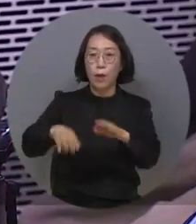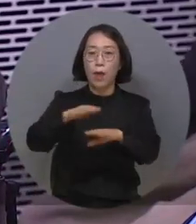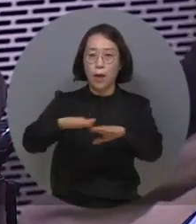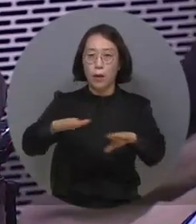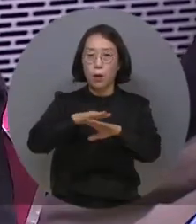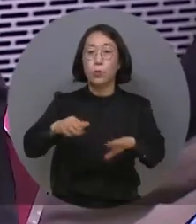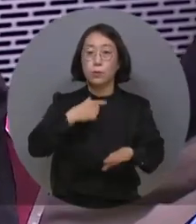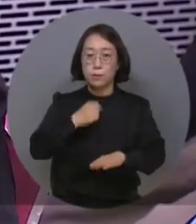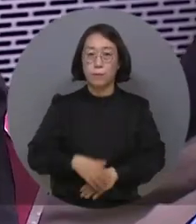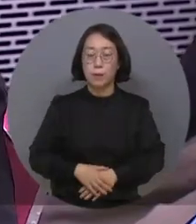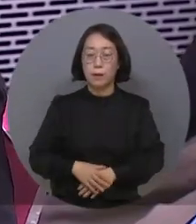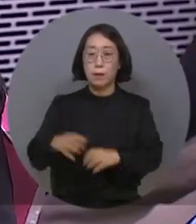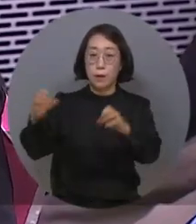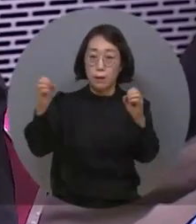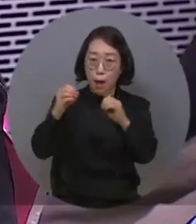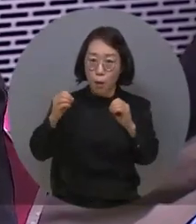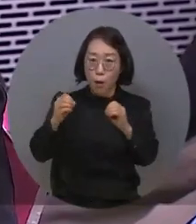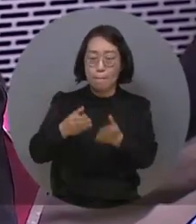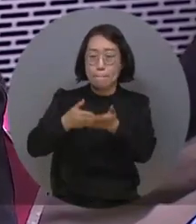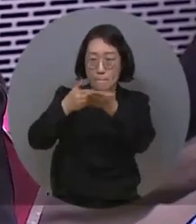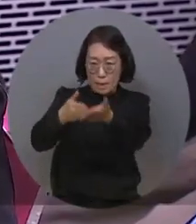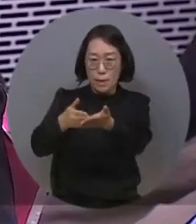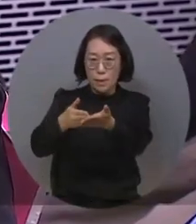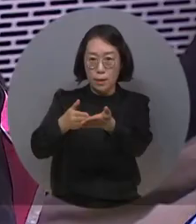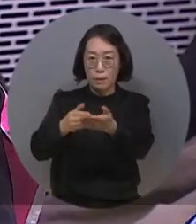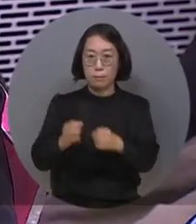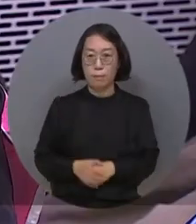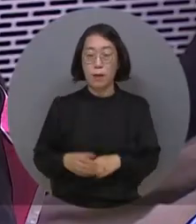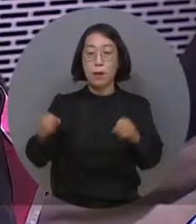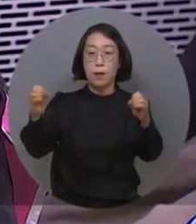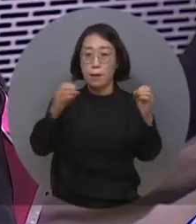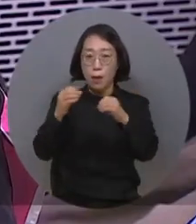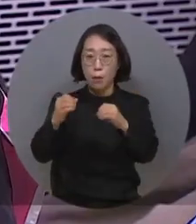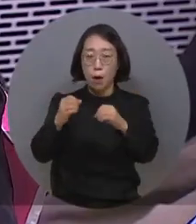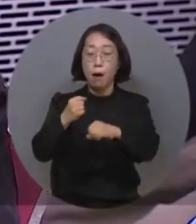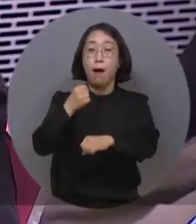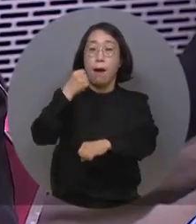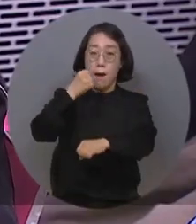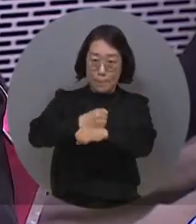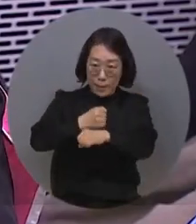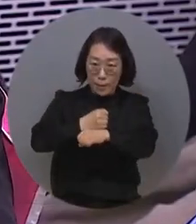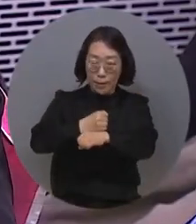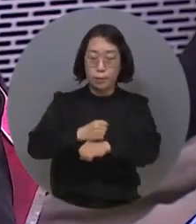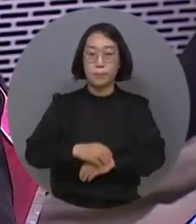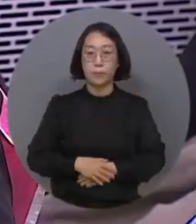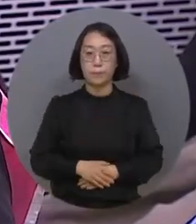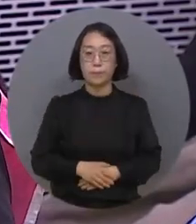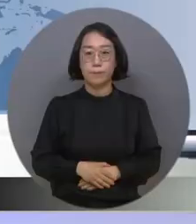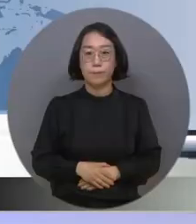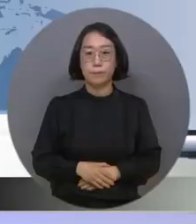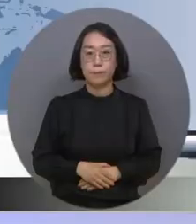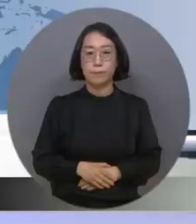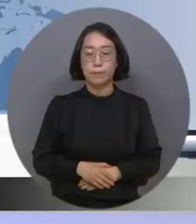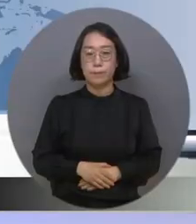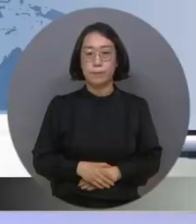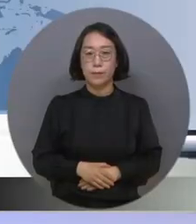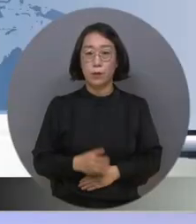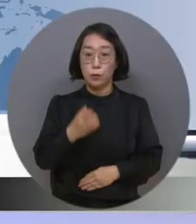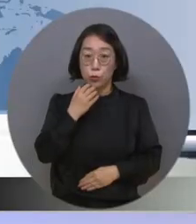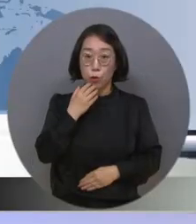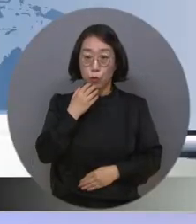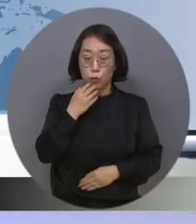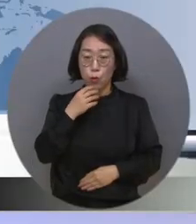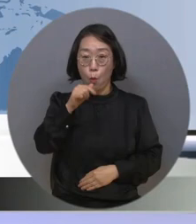싶습니다. 대화를 축구합니다. 대화에 나서겠습니다. 서울